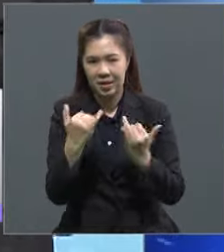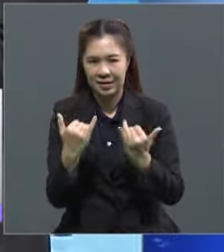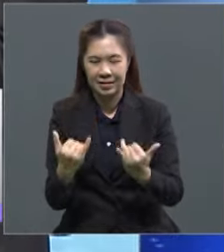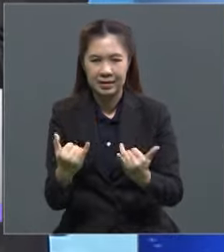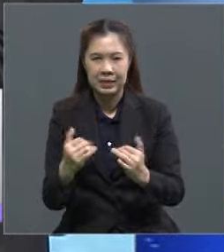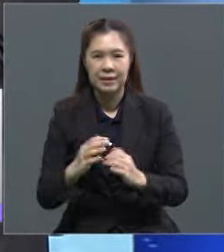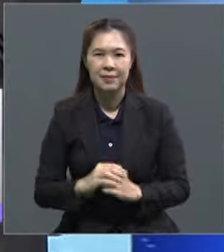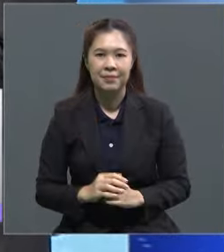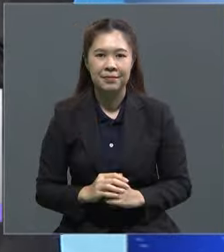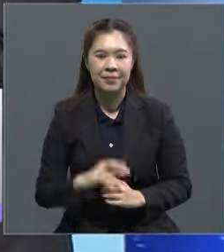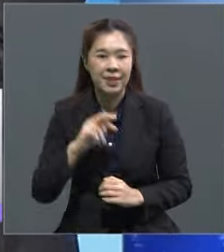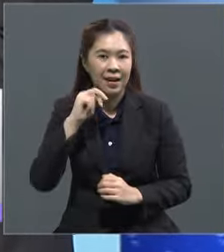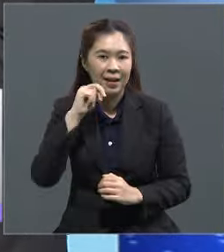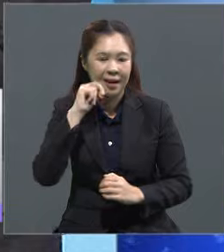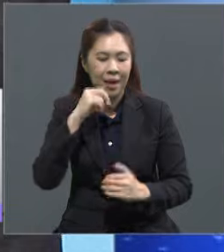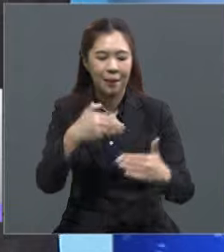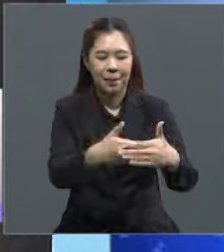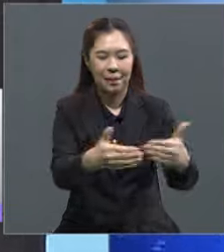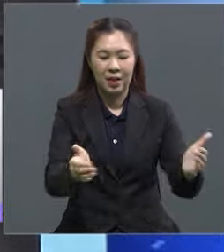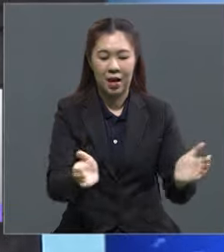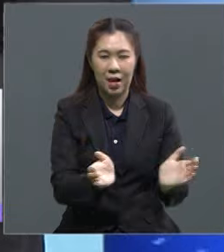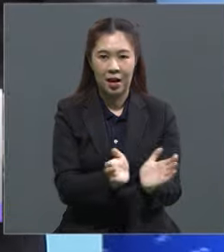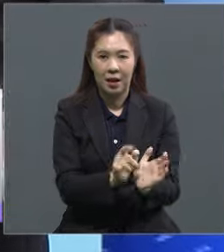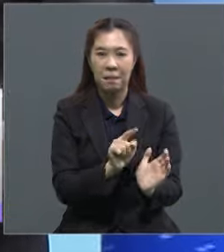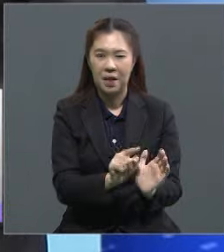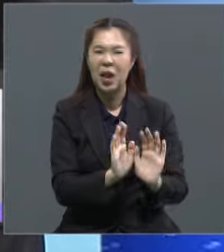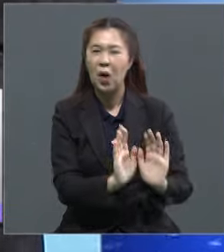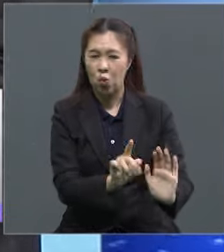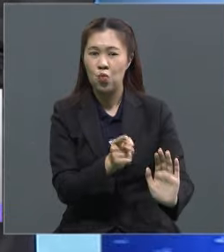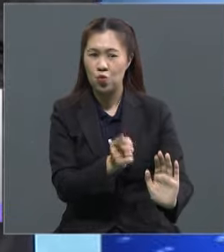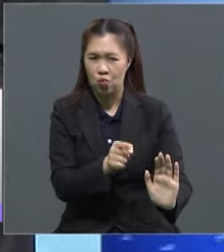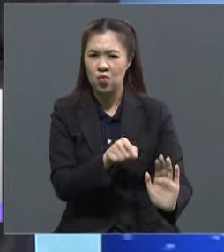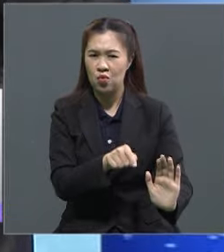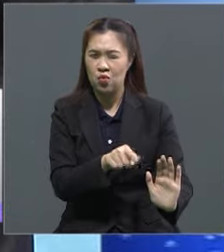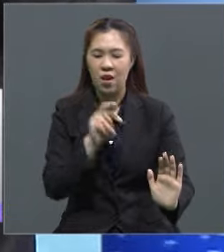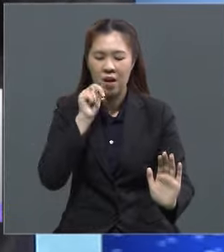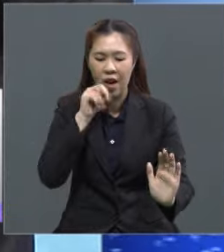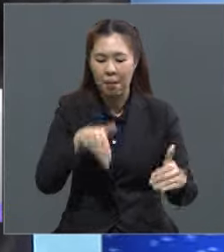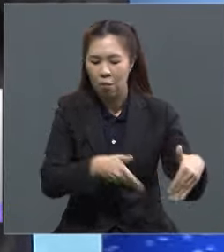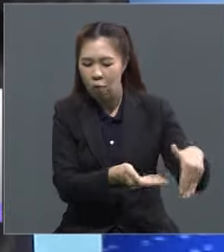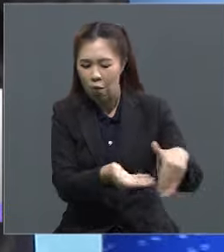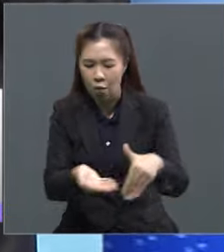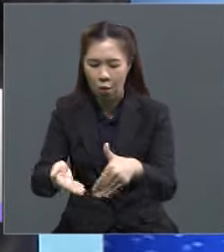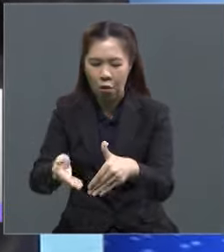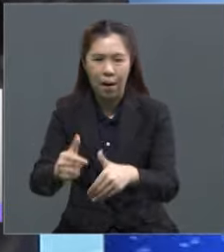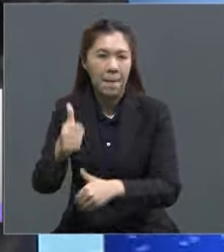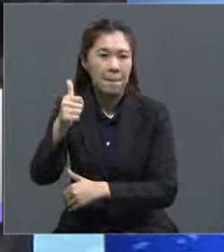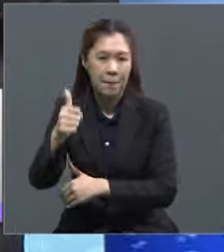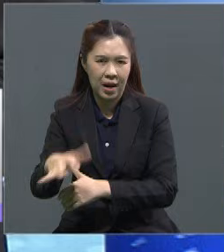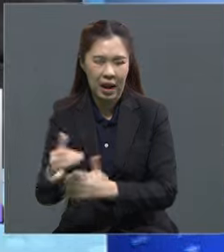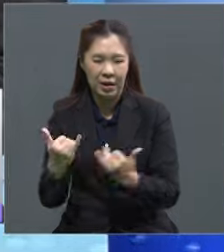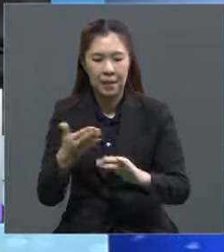ที่มันมีน้ำขังอยู่แต่ไม่สามารถระบายลงมาสู่ลำน้ำได้อันนี้เนี่ยก็ได้มีการประชุมหาลือเมื่อวานนี้ทางท่าน